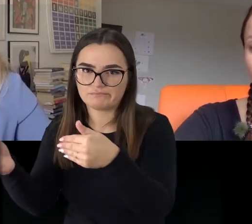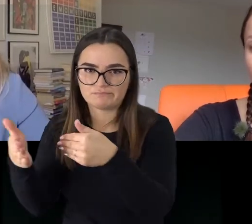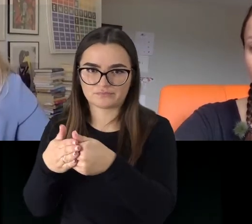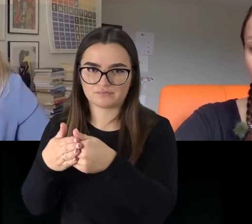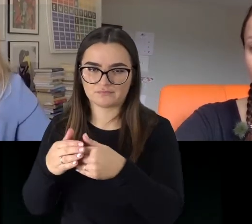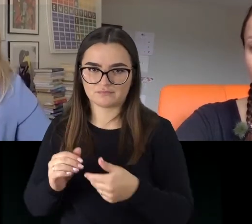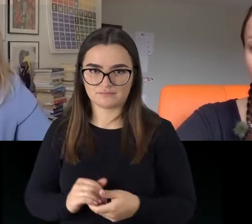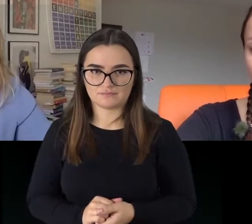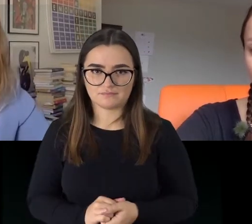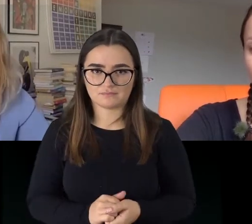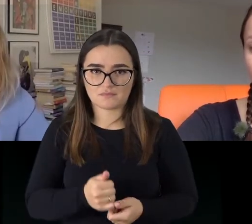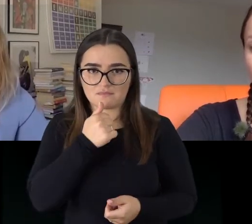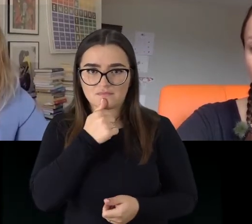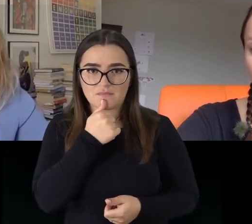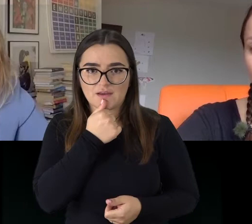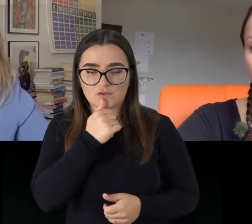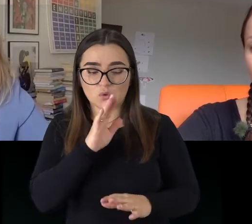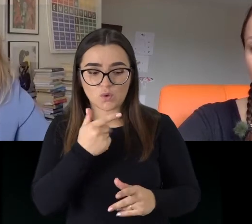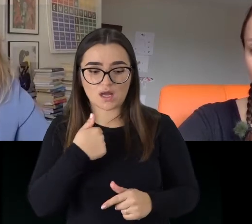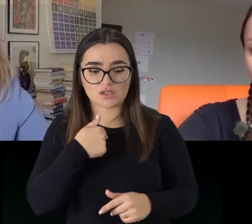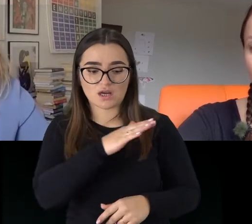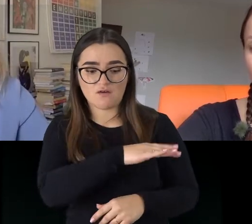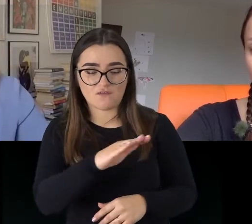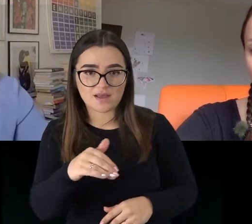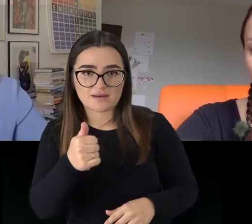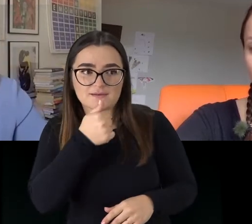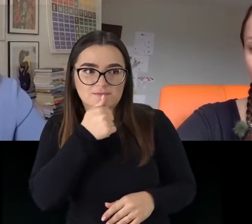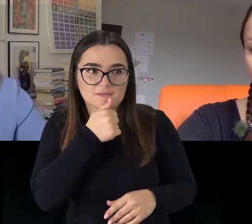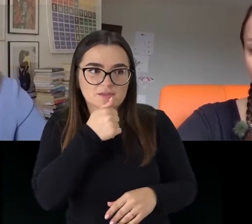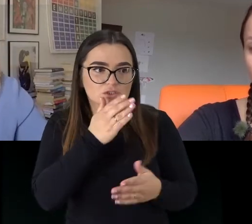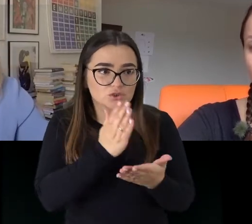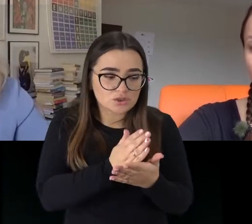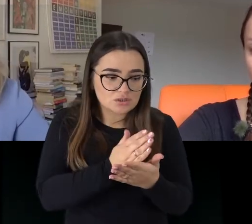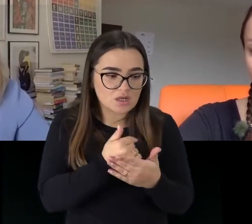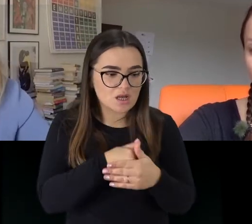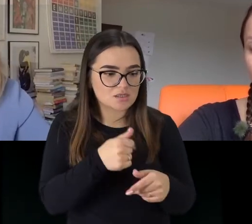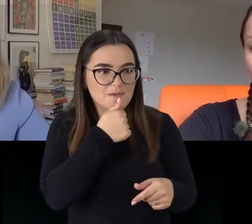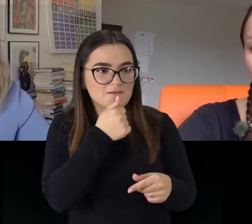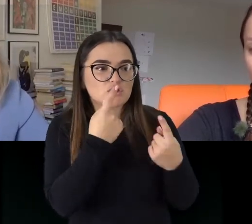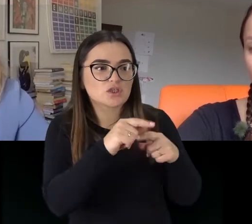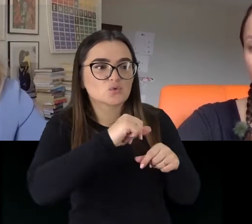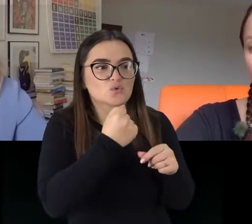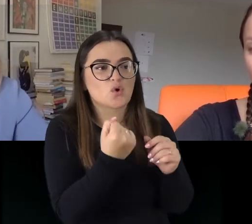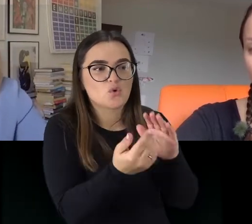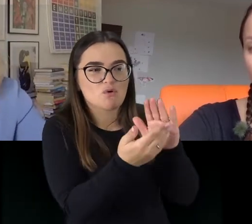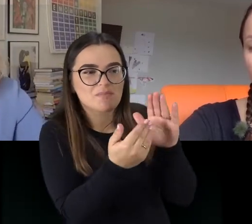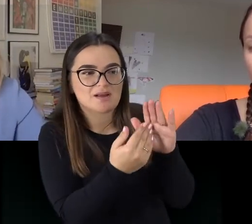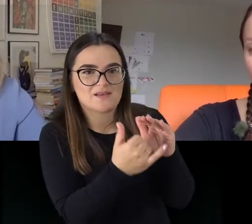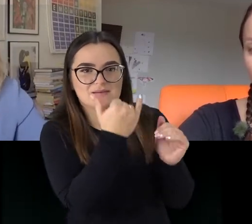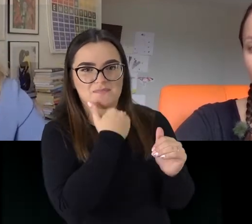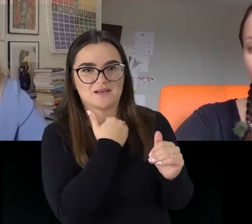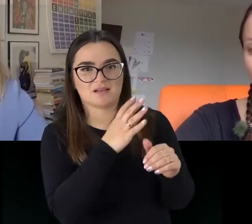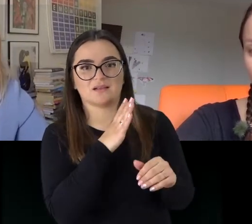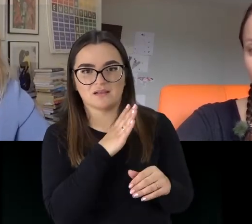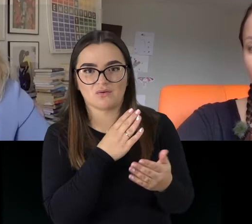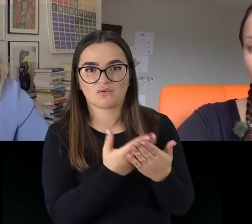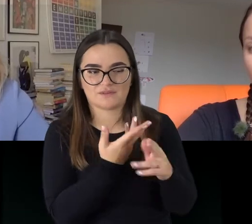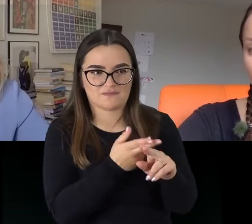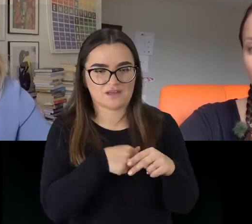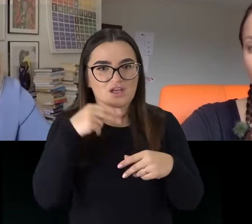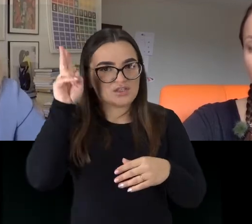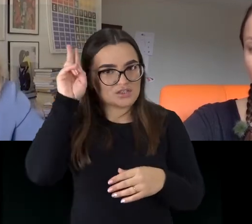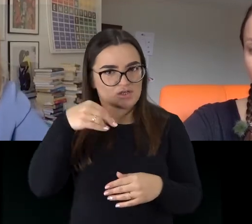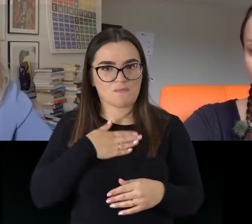aš tikrai, aš negaliu vaikas būdamas pasikviesti pas save vaikų iš kiemo, nes aš nežinau, ar mano tėtė šiandien